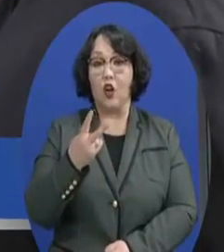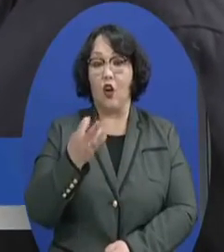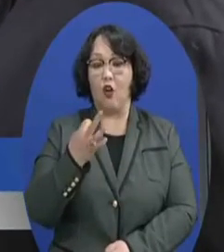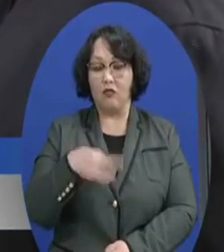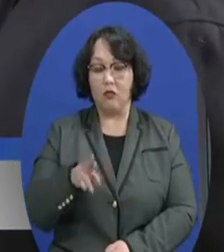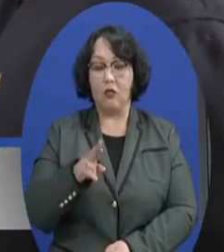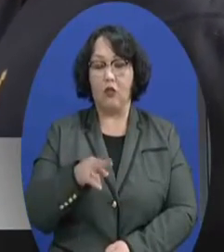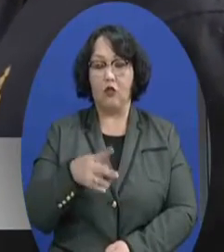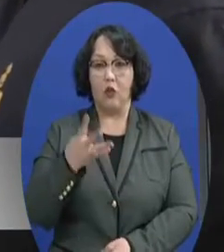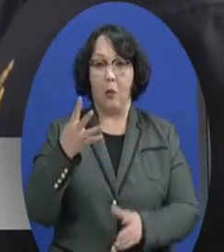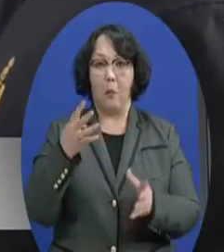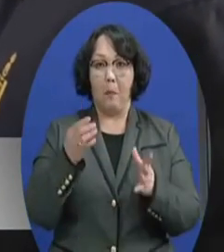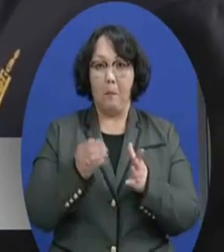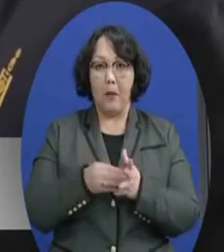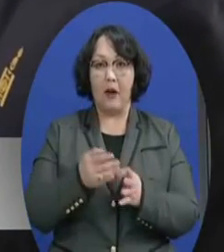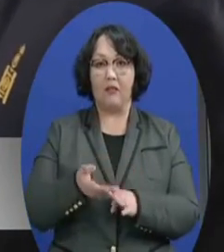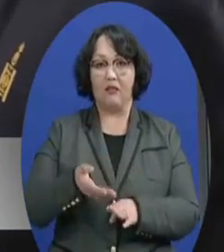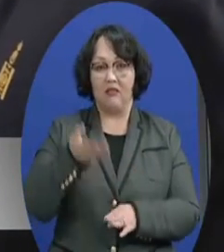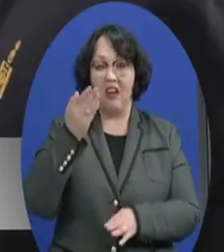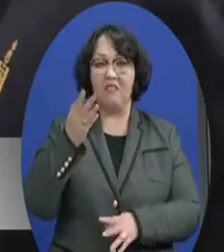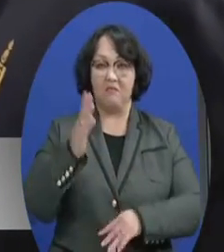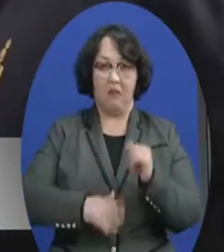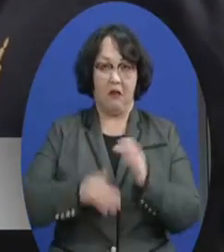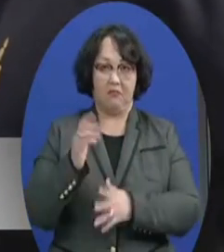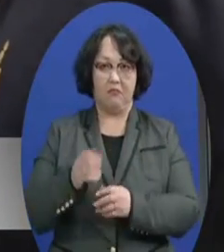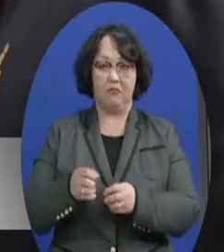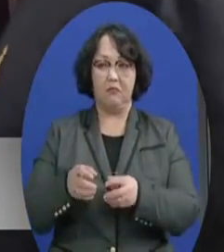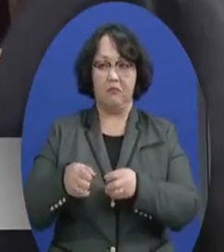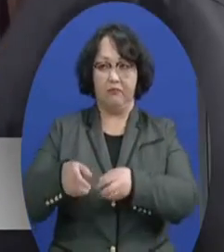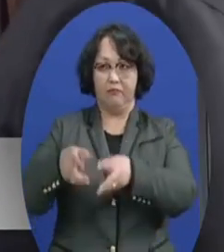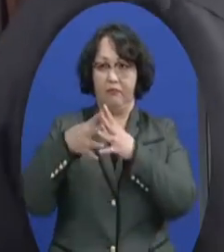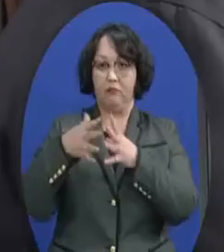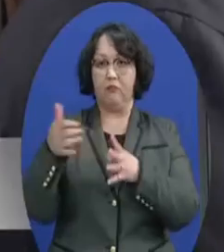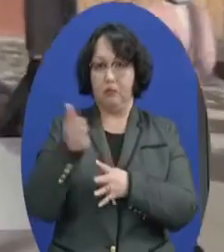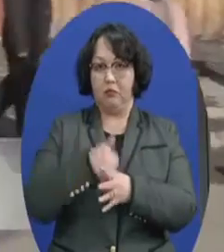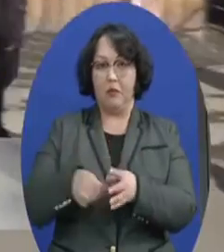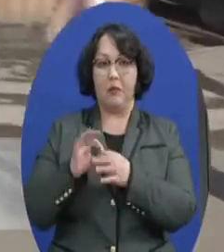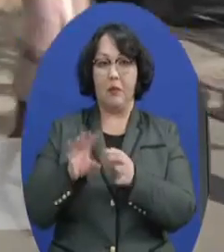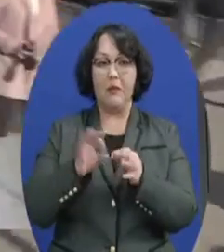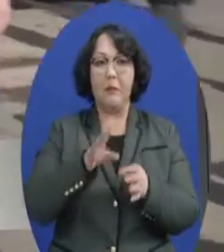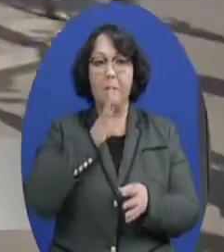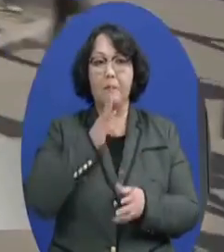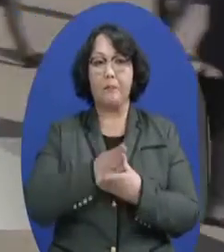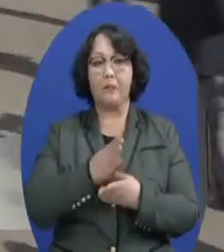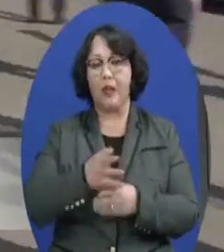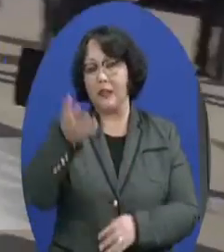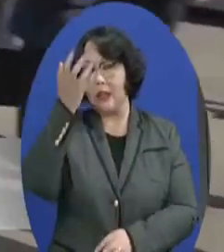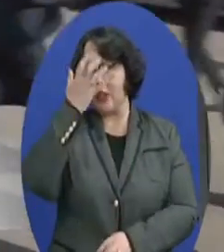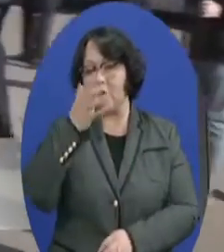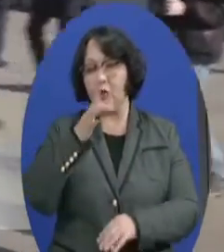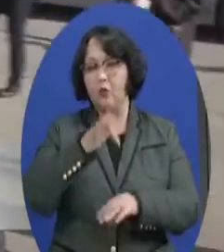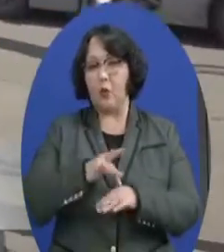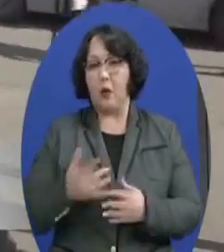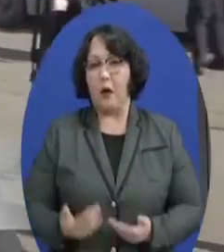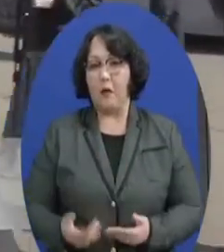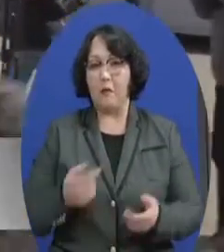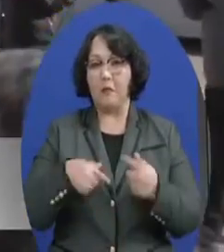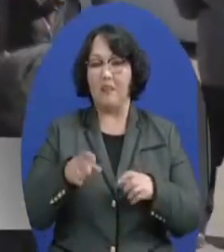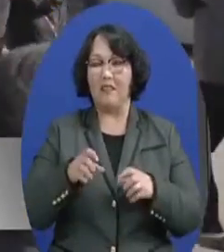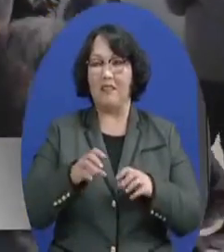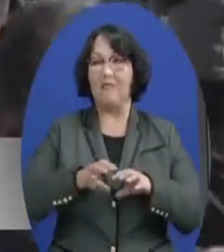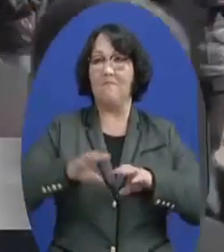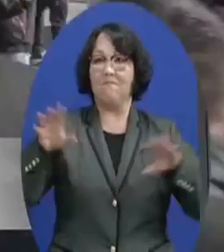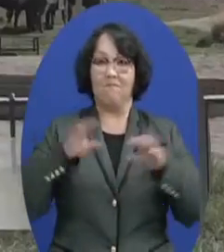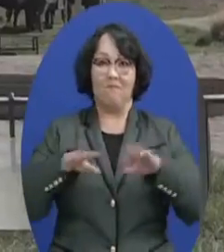бид 4,000 гаруй орон сууц бол одоо хүлээж авах гэдэг нь хүлээлттэй ажиллаж байна. Засгийн газрын тухайд төвлөрлийг сааруулж